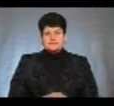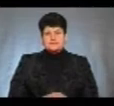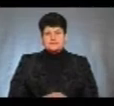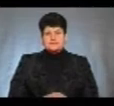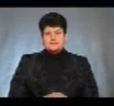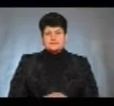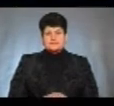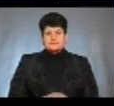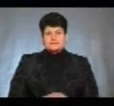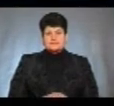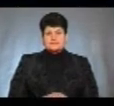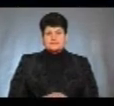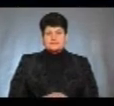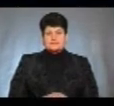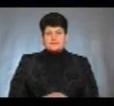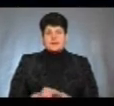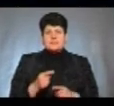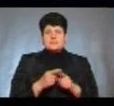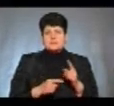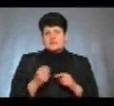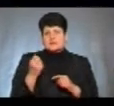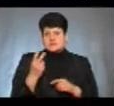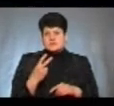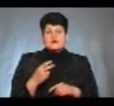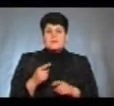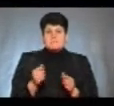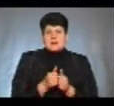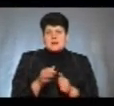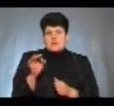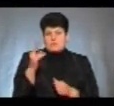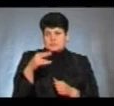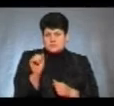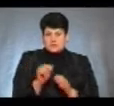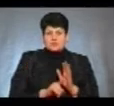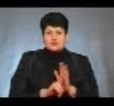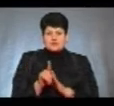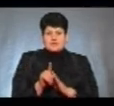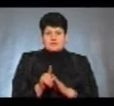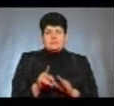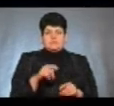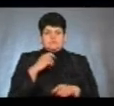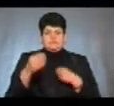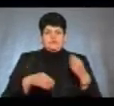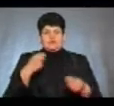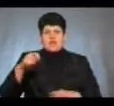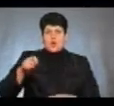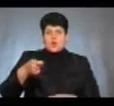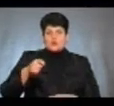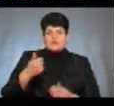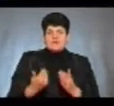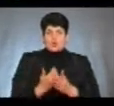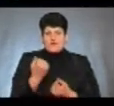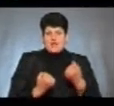більше. У пів на 12-ту годину навпроти облдержадміністрації розпочалася церемонія вручення ключів від нових